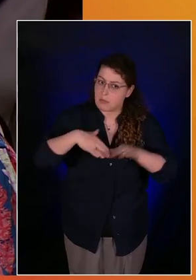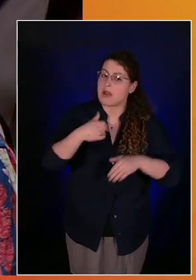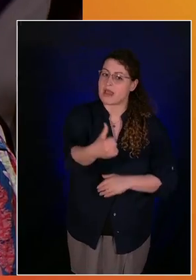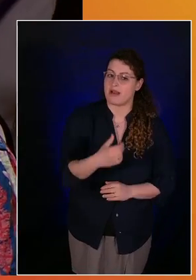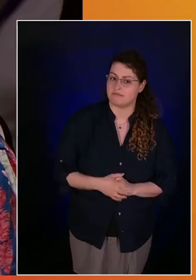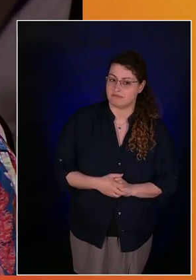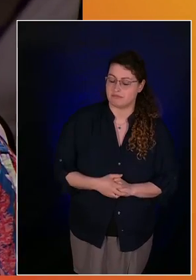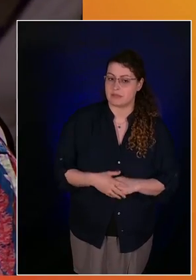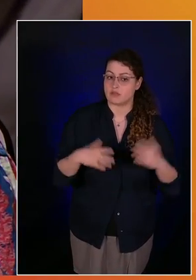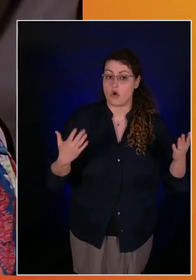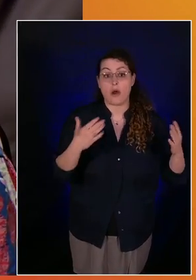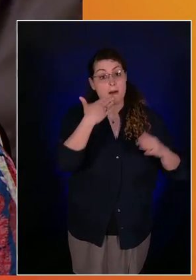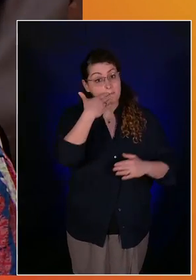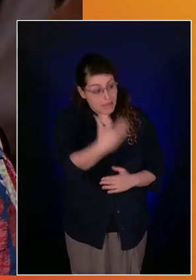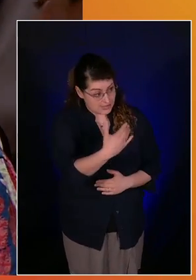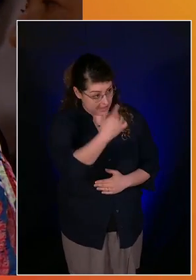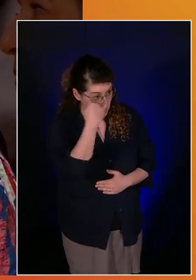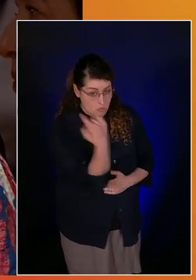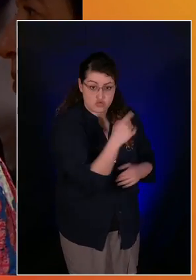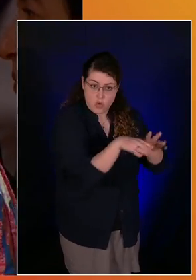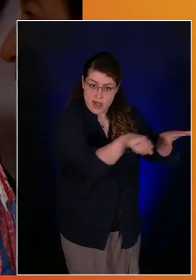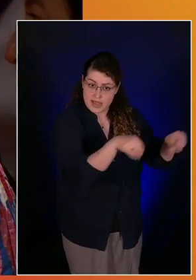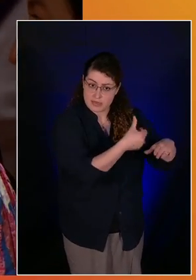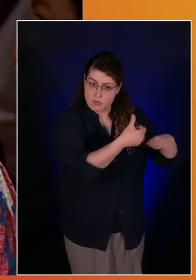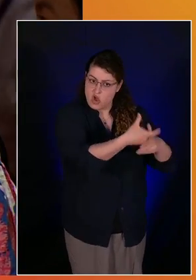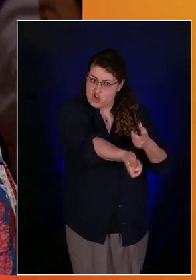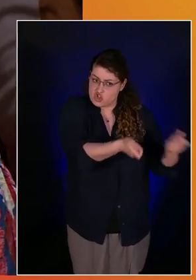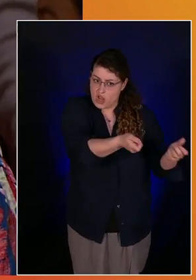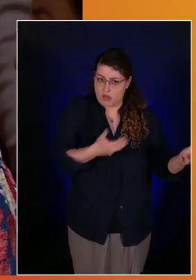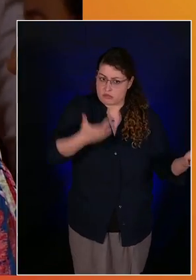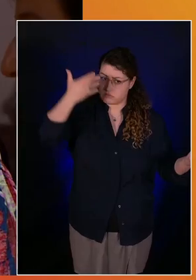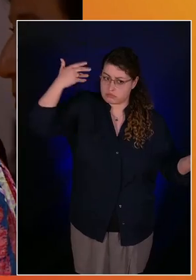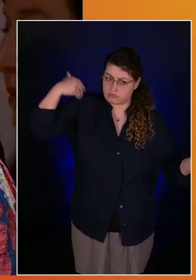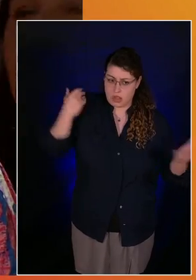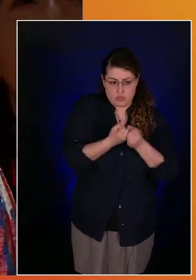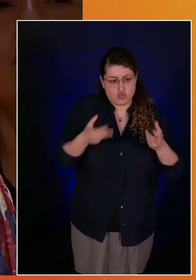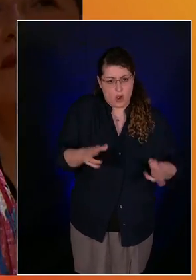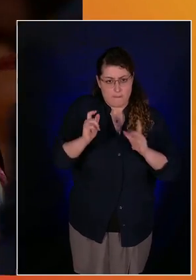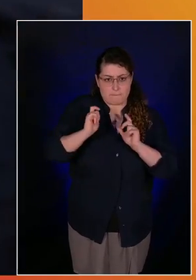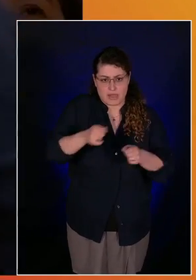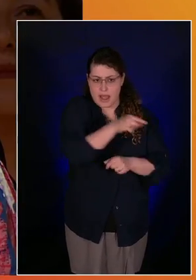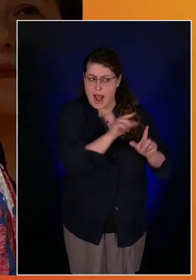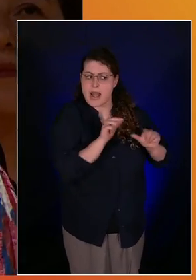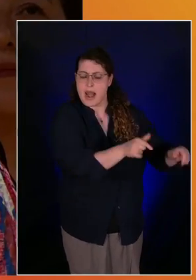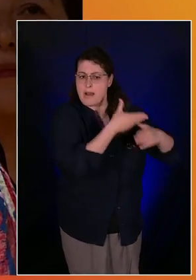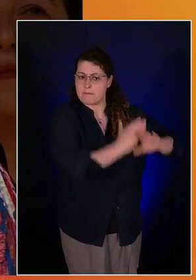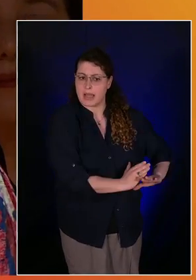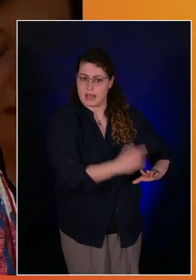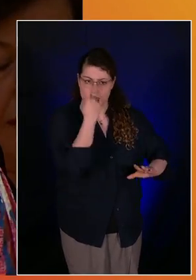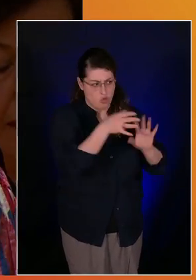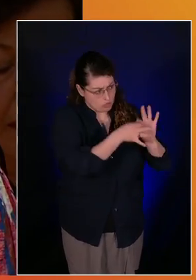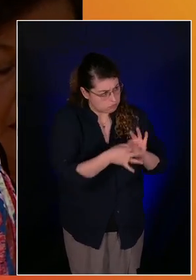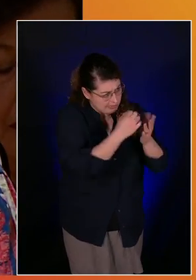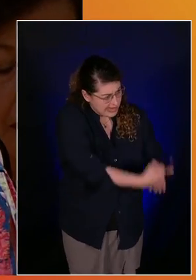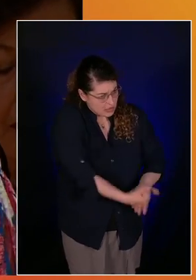pouvons remercier toute notre équipe dirigeante qui est en place depuis plusieurs mandats pour ce soutien cette solidarité